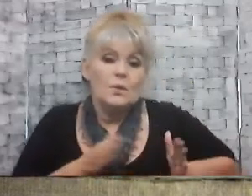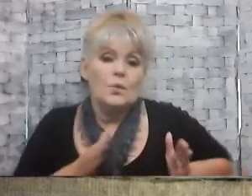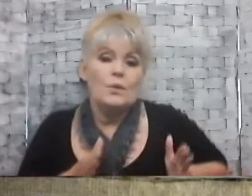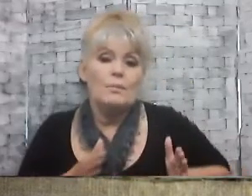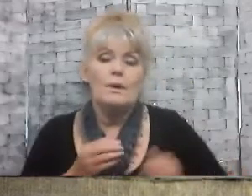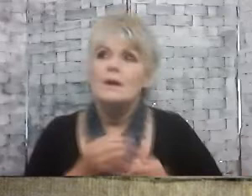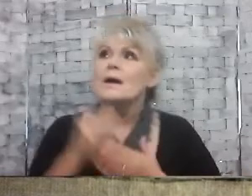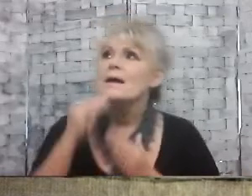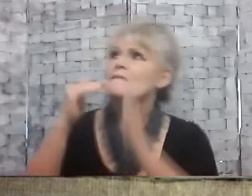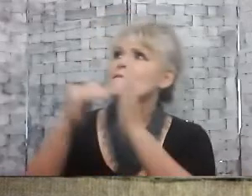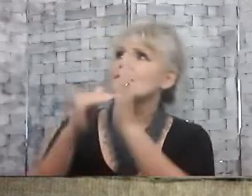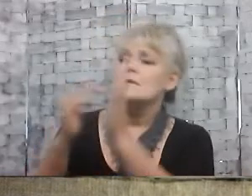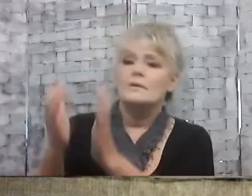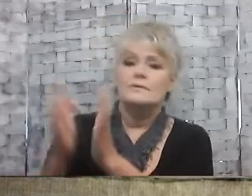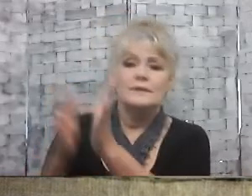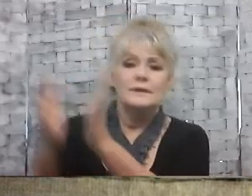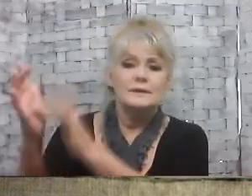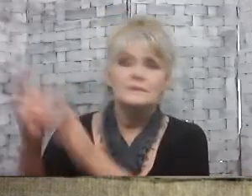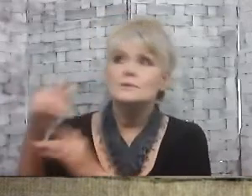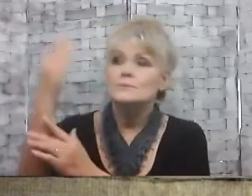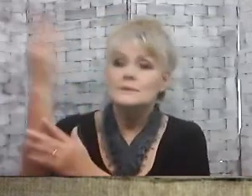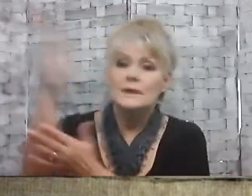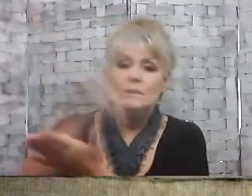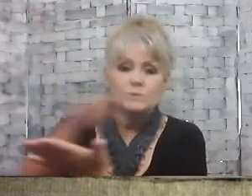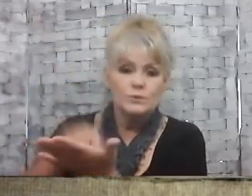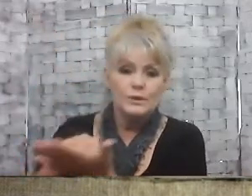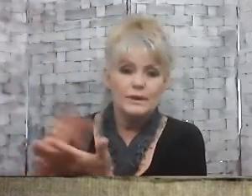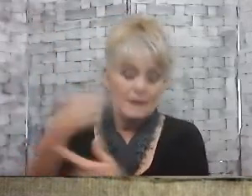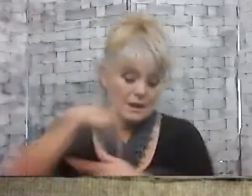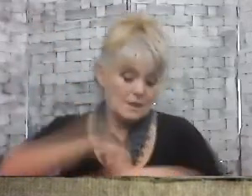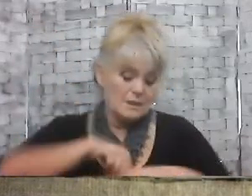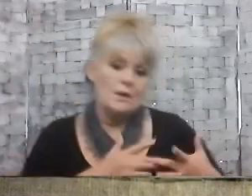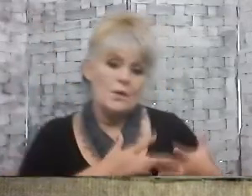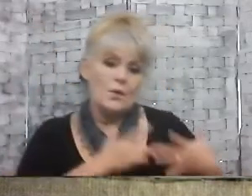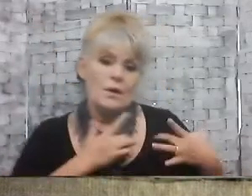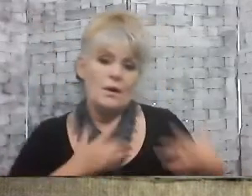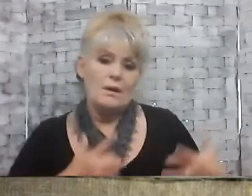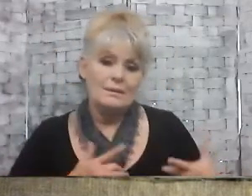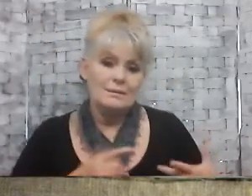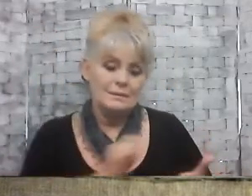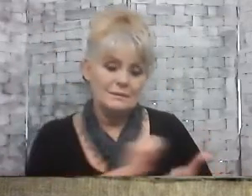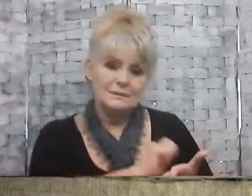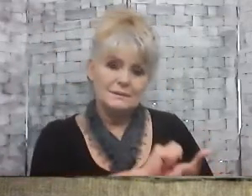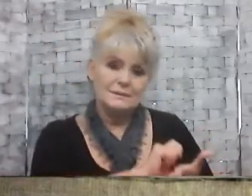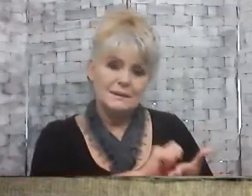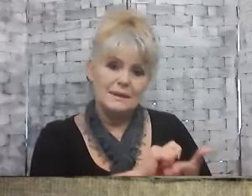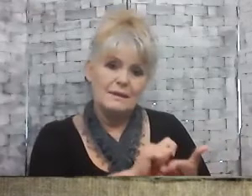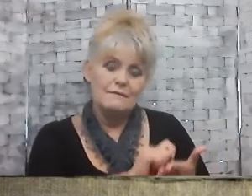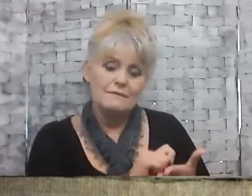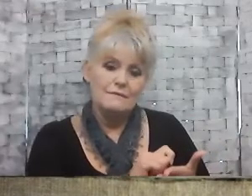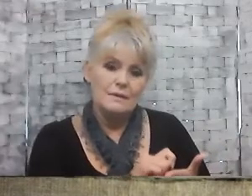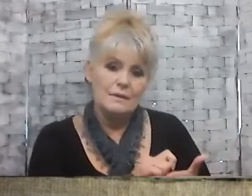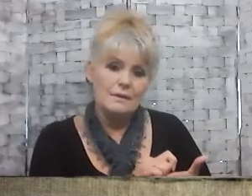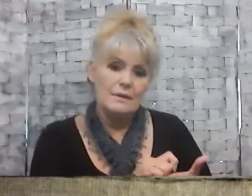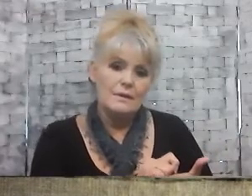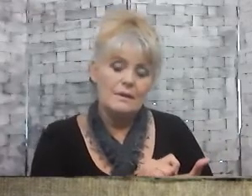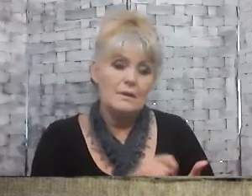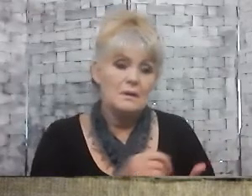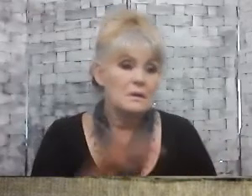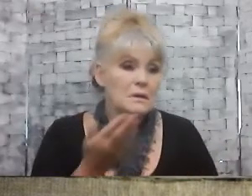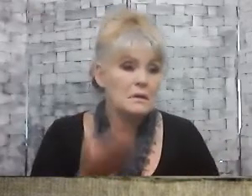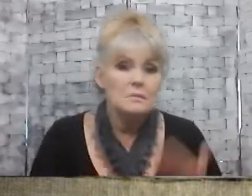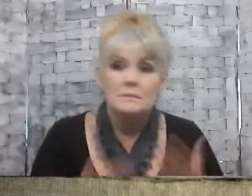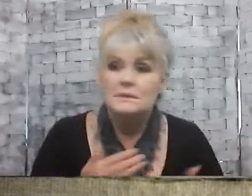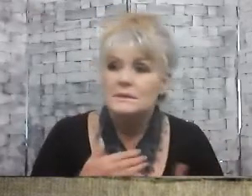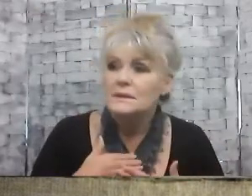op. Vra vir Jesus om hierdie story, sy story in jou hart te skryf. En miskien wil jy dit vandag vir die eerste keer doen.